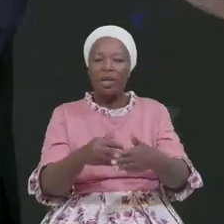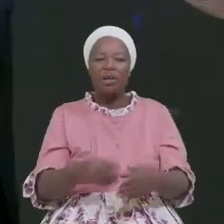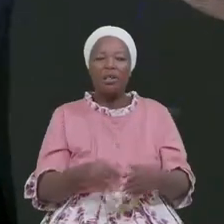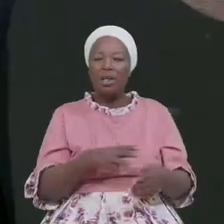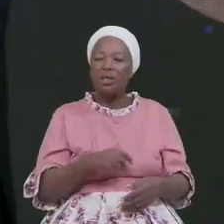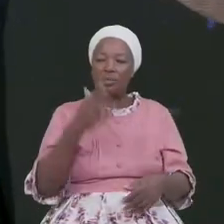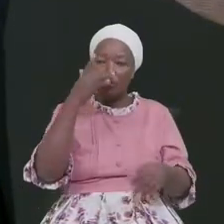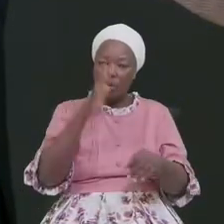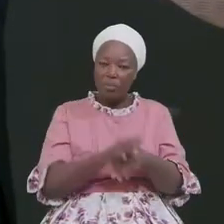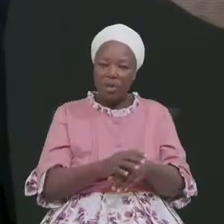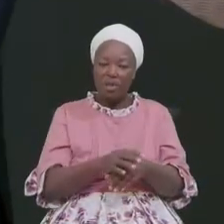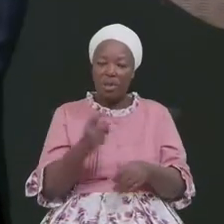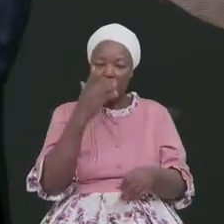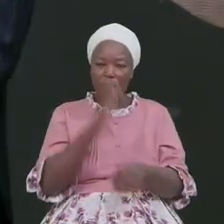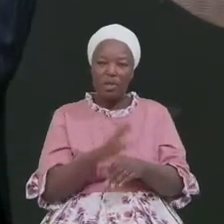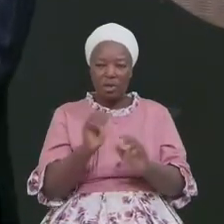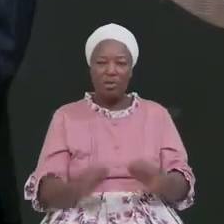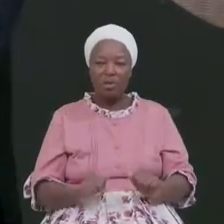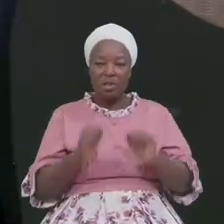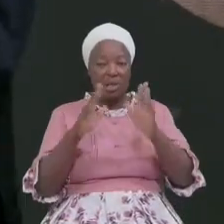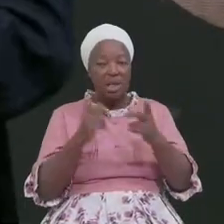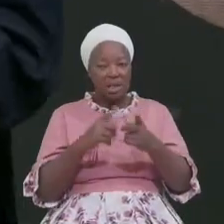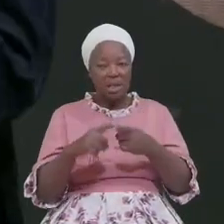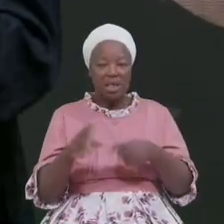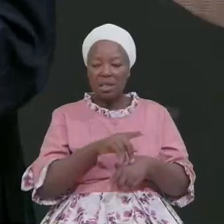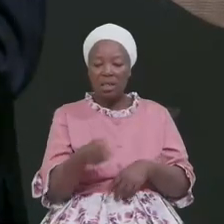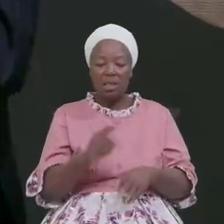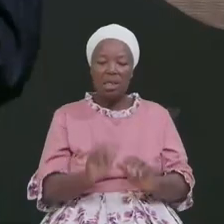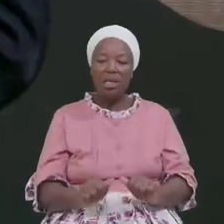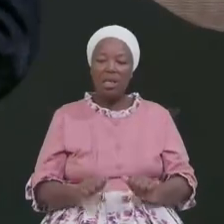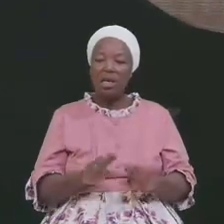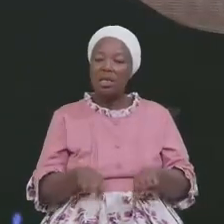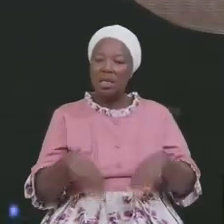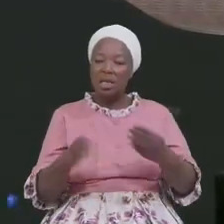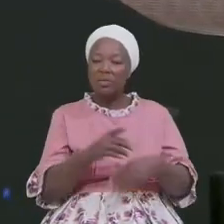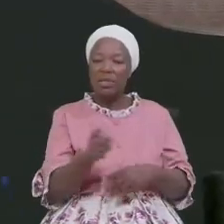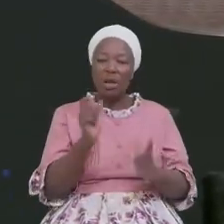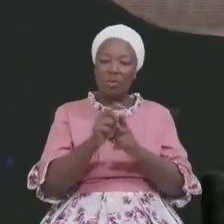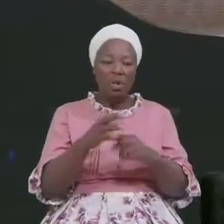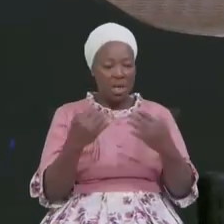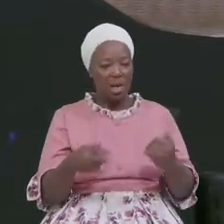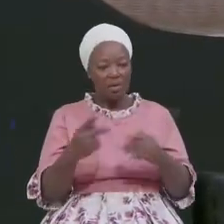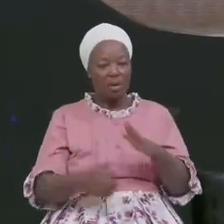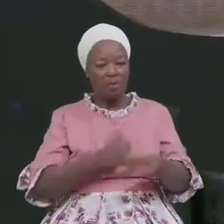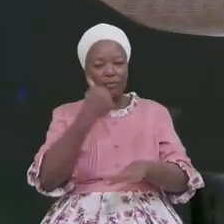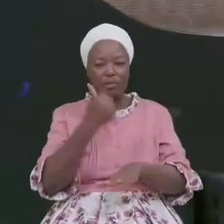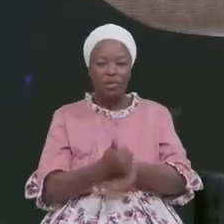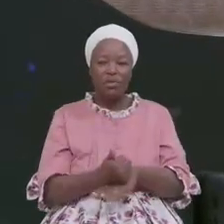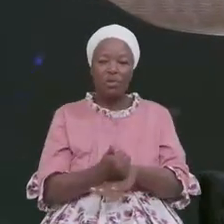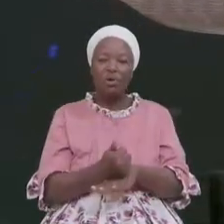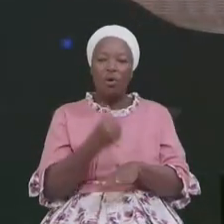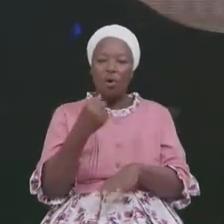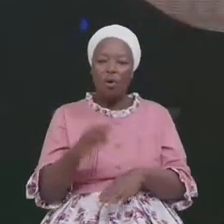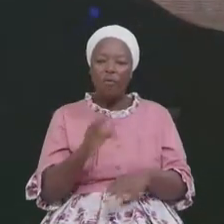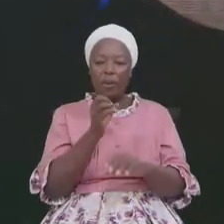d'avancer. Il a promis, on s'est consacré. Ils ont maintenant donné leur parole, la confirmation de marcher